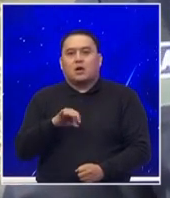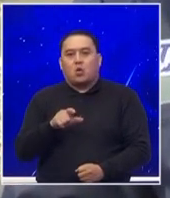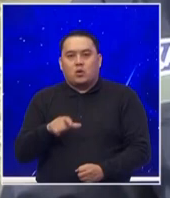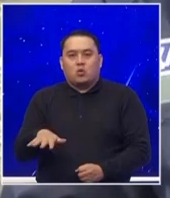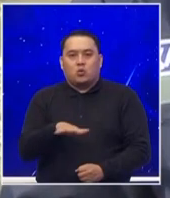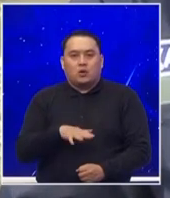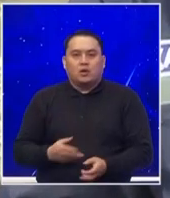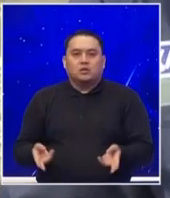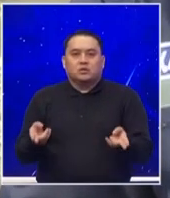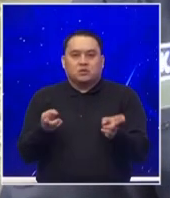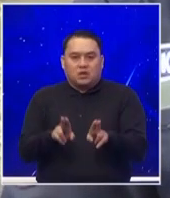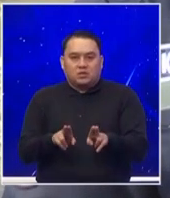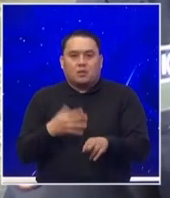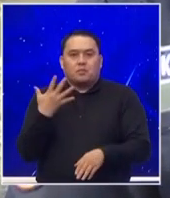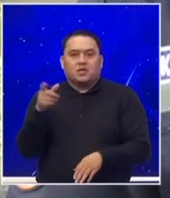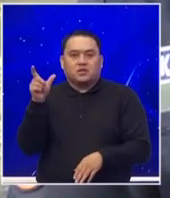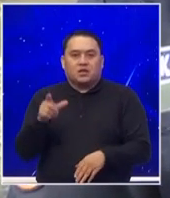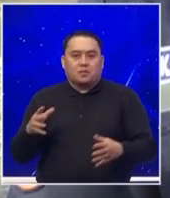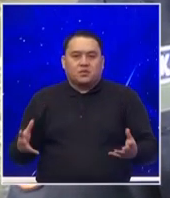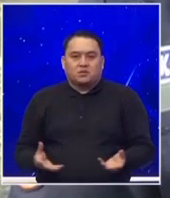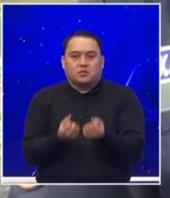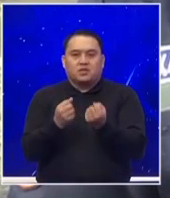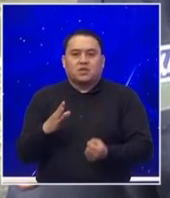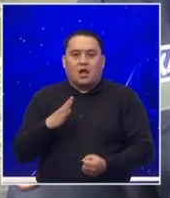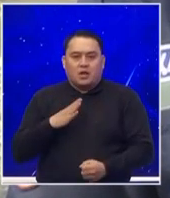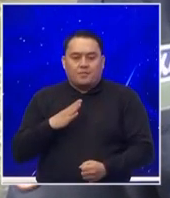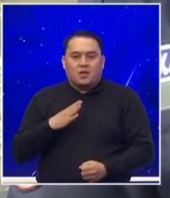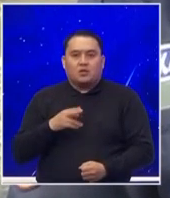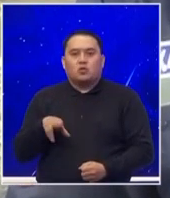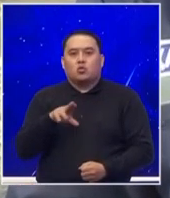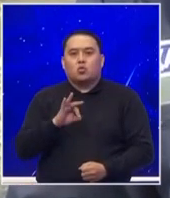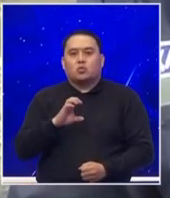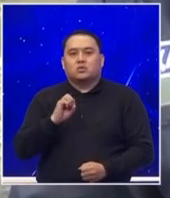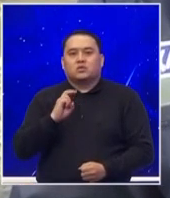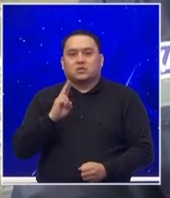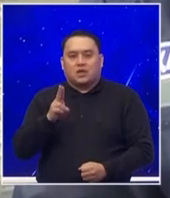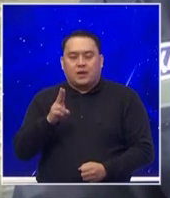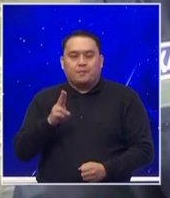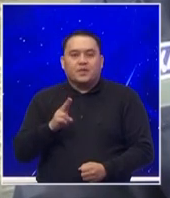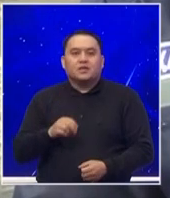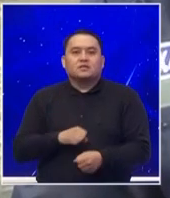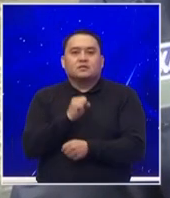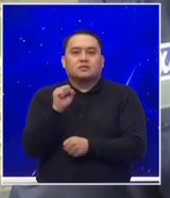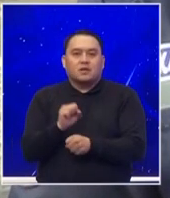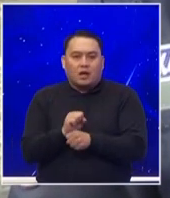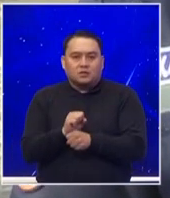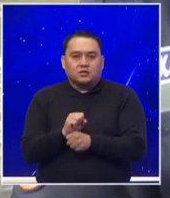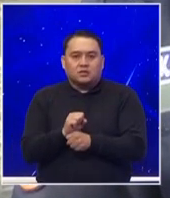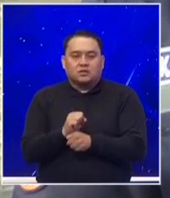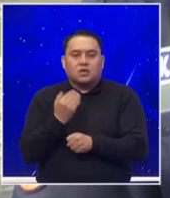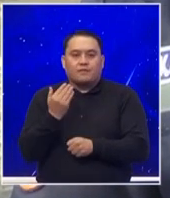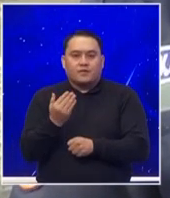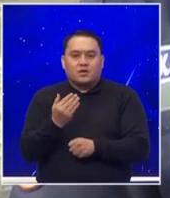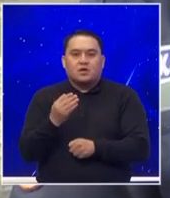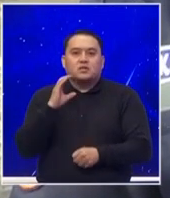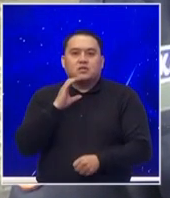қар құрсауында қалып қойған 5 адам эвакуацияланды. Бұдан бөлек Достық станциясының номер 20-ші өрт сөндіру бөлімінің қызметкерлері